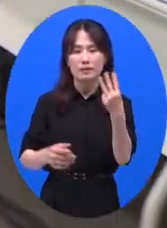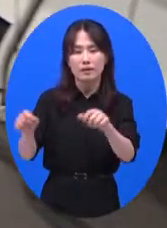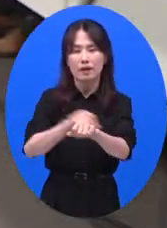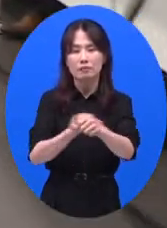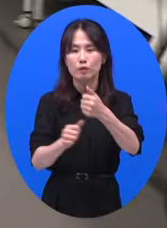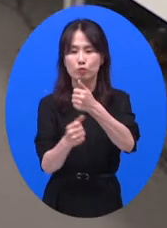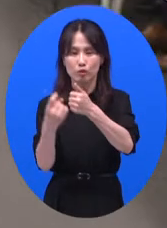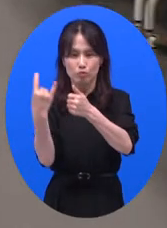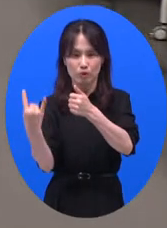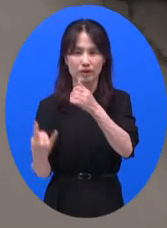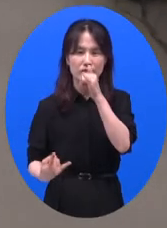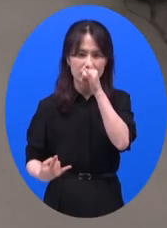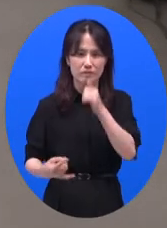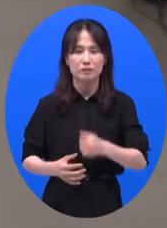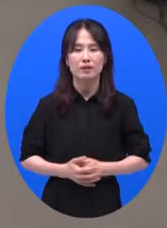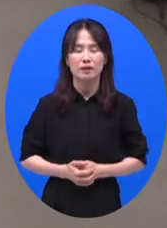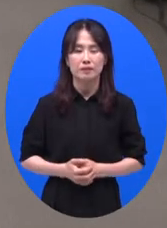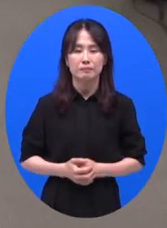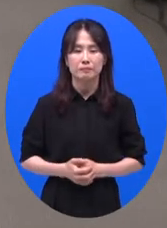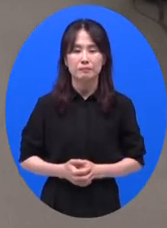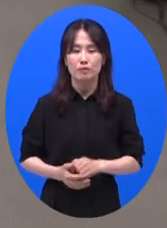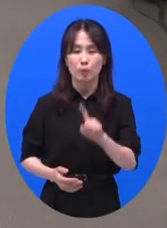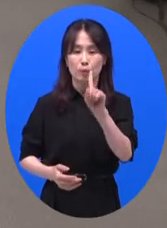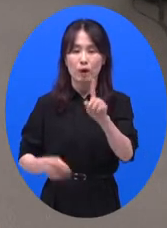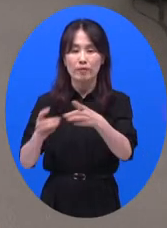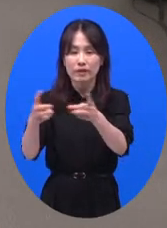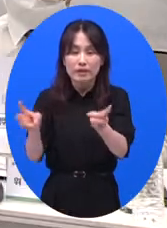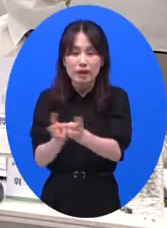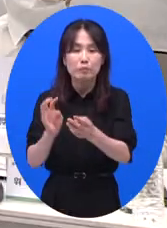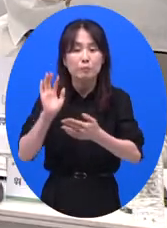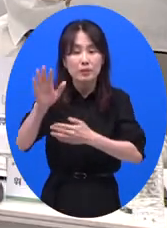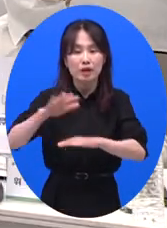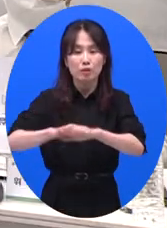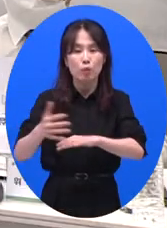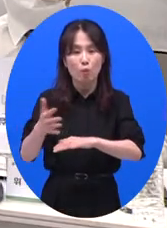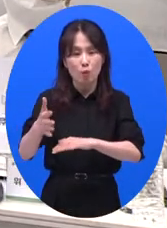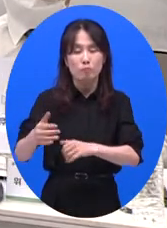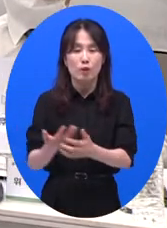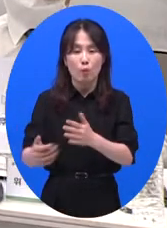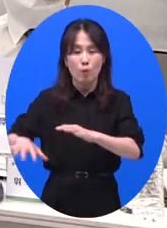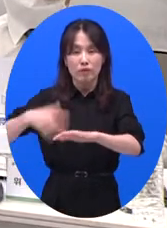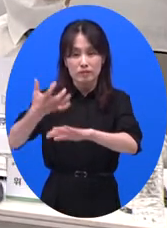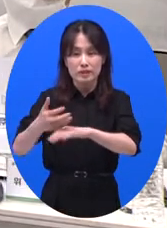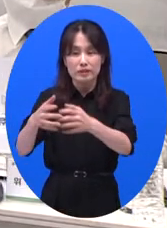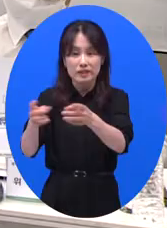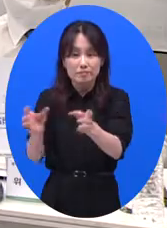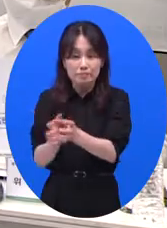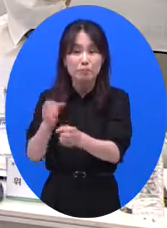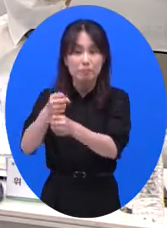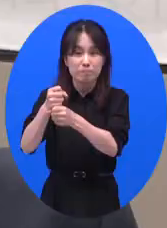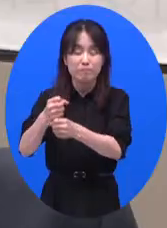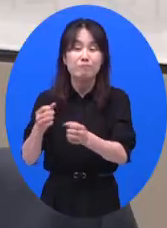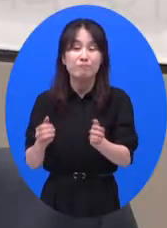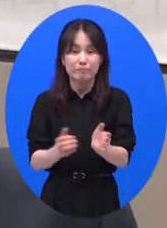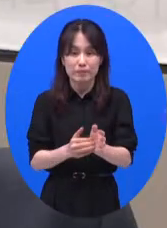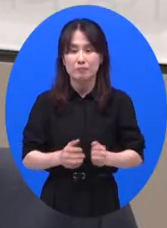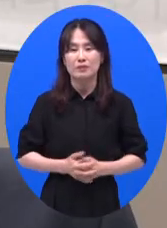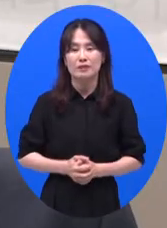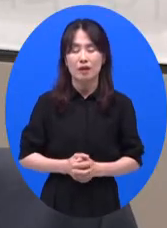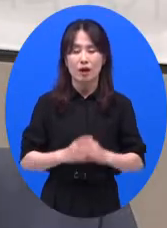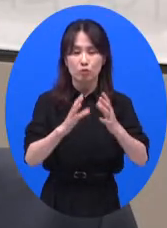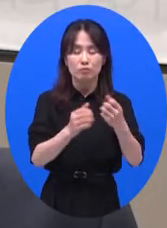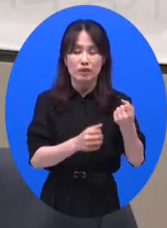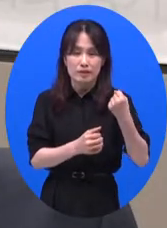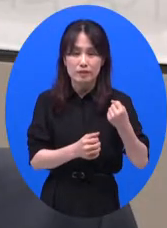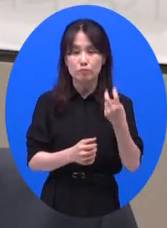특별자치도와 연대와 협치, 중기스타트업 등 3개 특별위원회와 미래농업혁신 등 1개 TF도 꾸렸습니다.